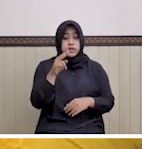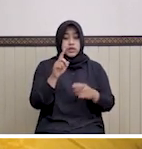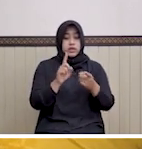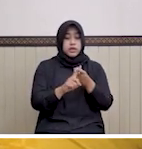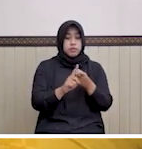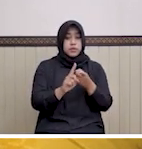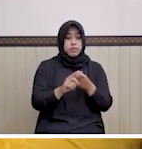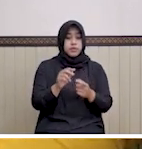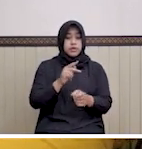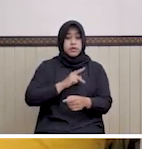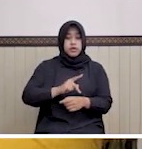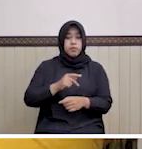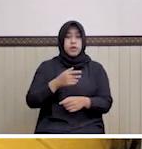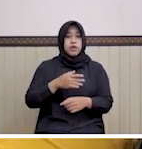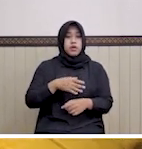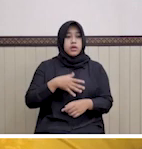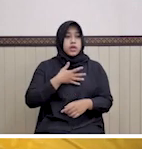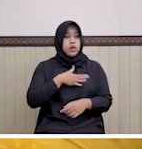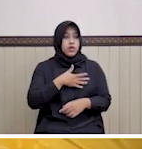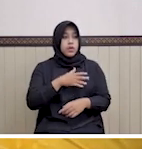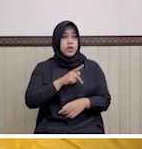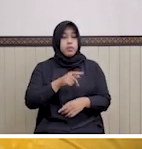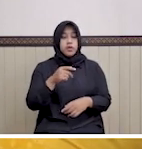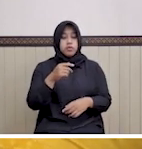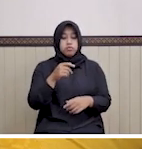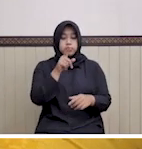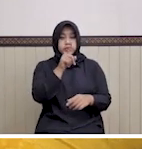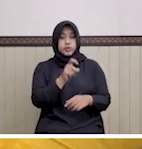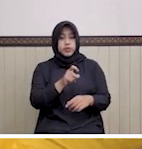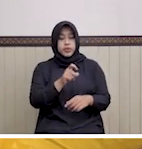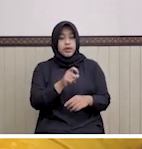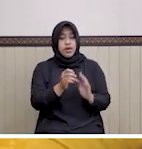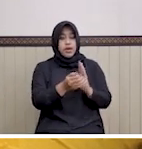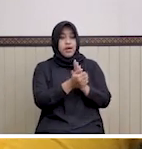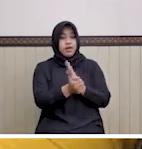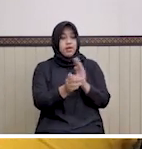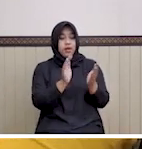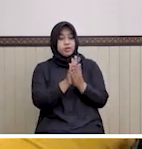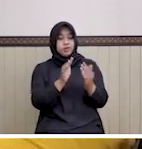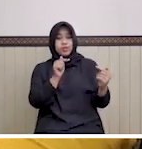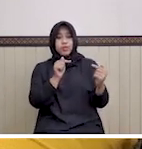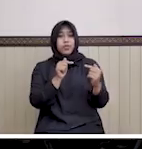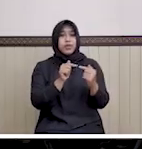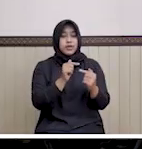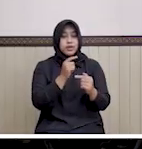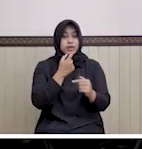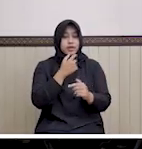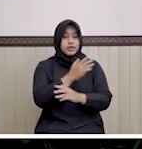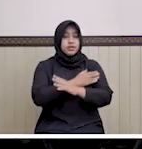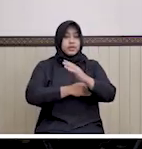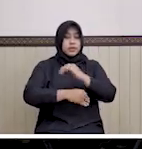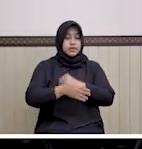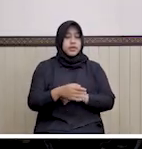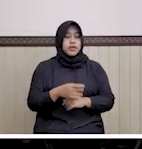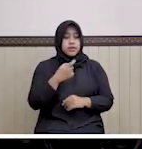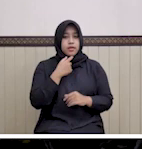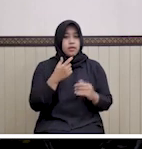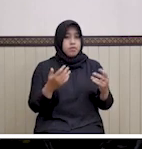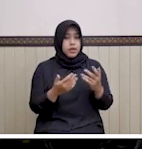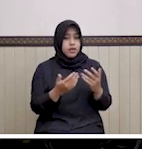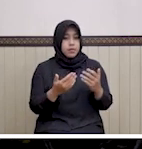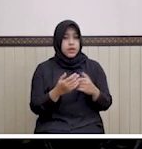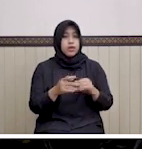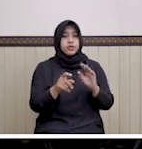kami akan diragukan maka kami juga membutuhkan ahli yang berhubungan dengan disabilitas bagaimana